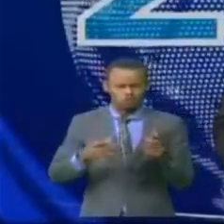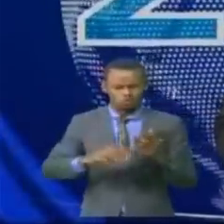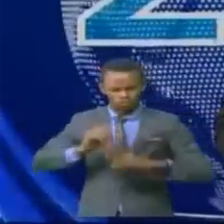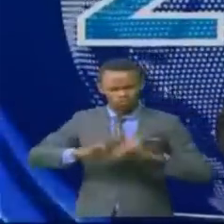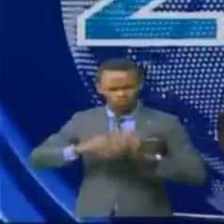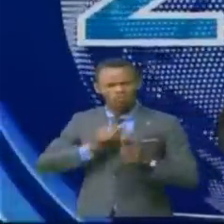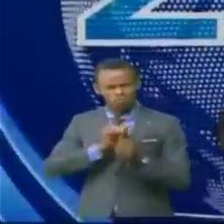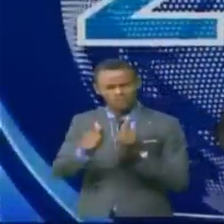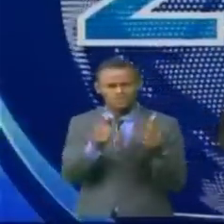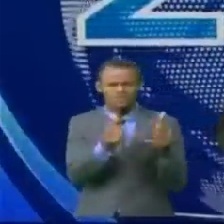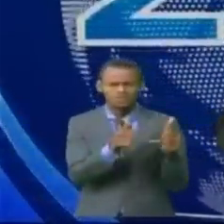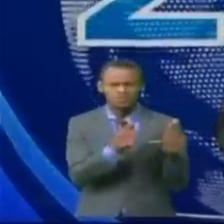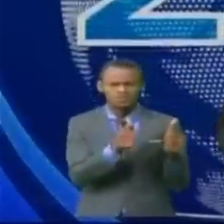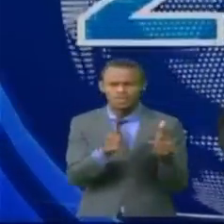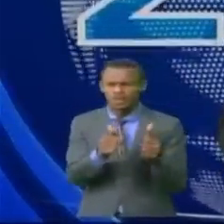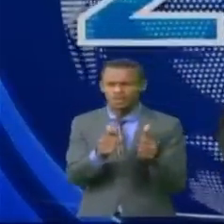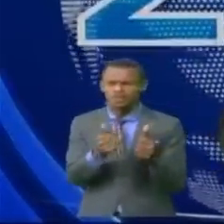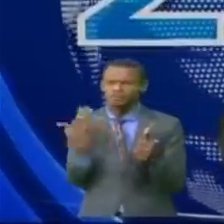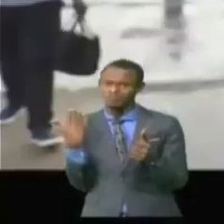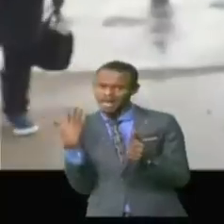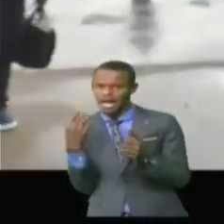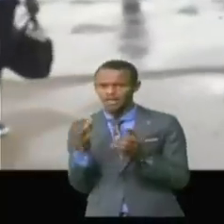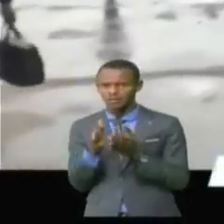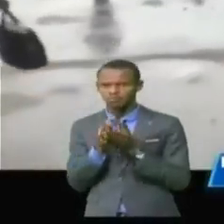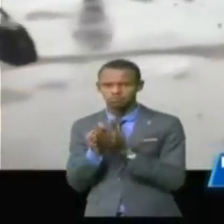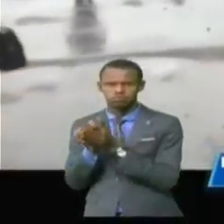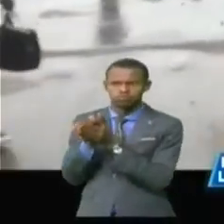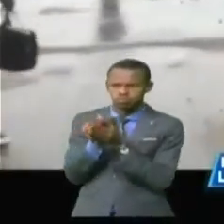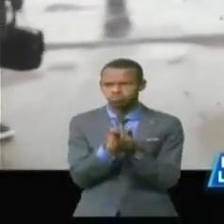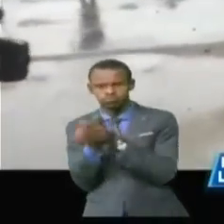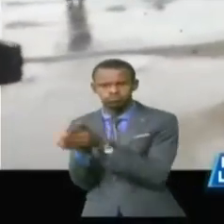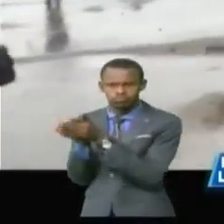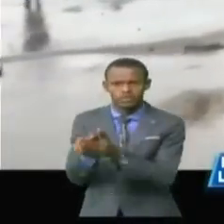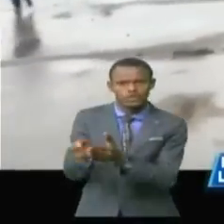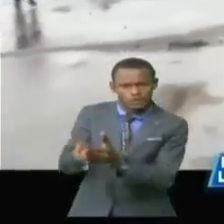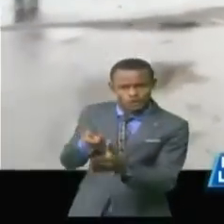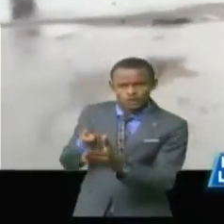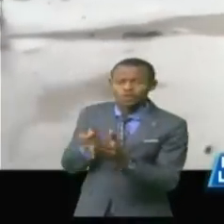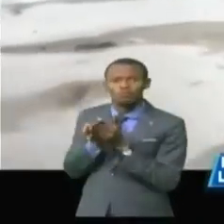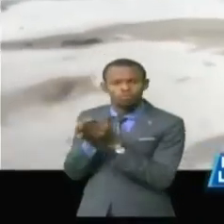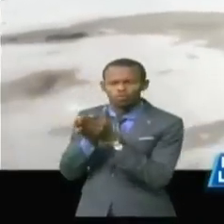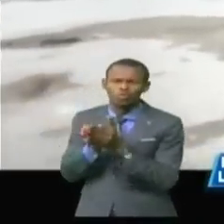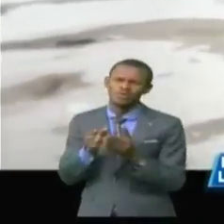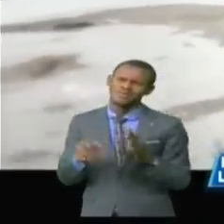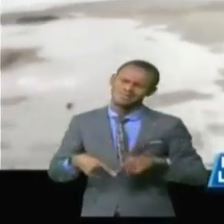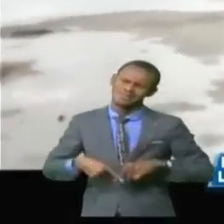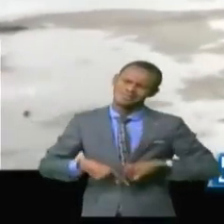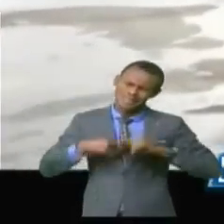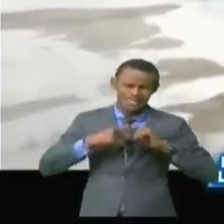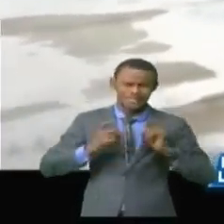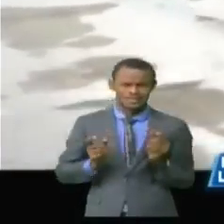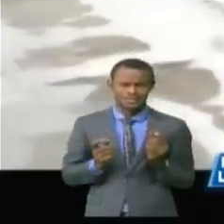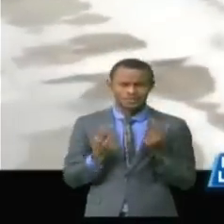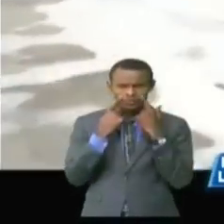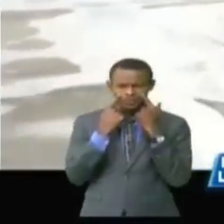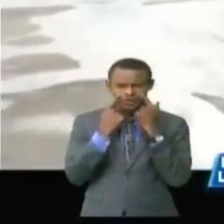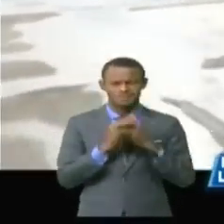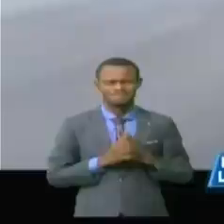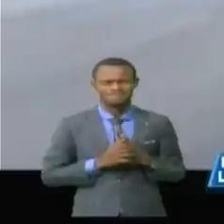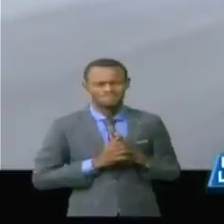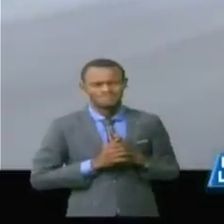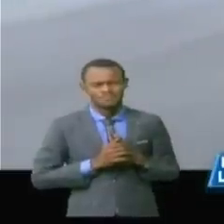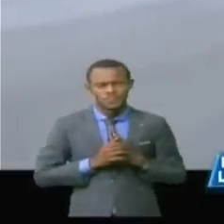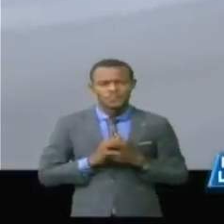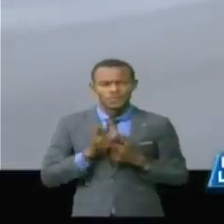145 territoires sur place. Animbalaka. Temps de son séjour dans le Sud-Kivu, le docteur Vital Kamere a visité la nouvelle